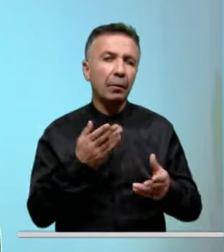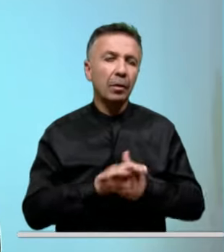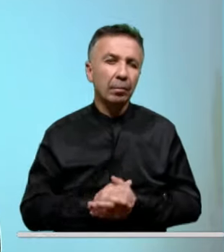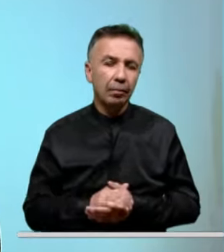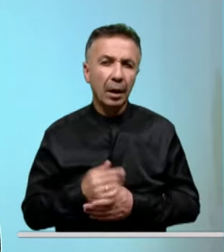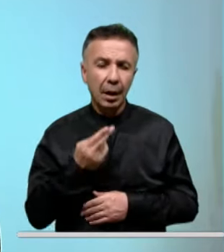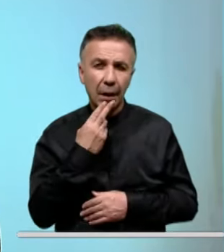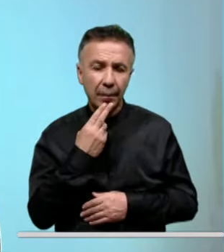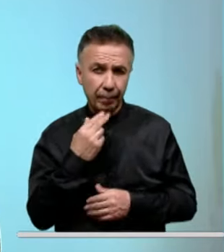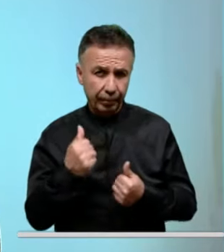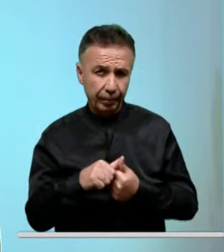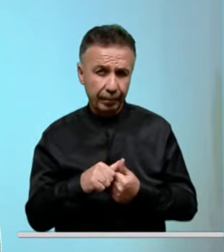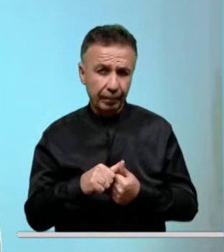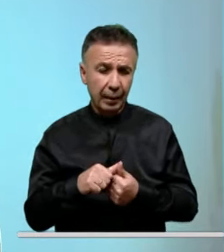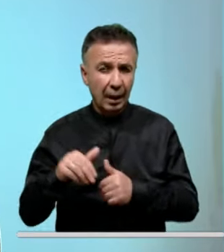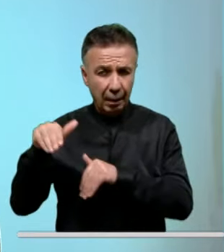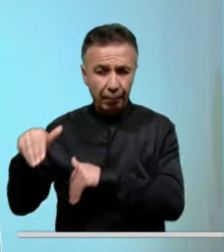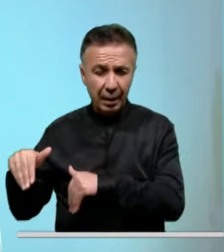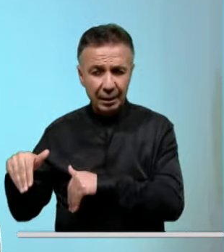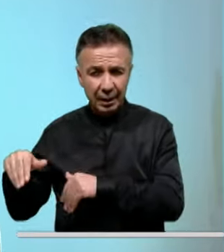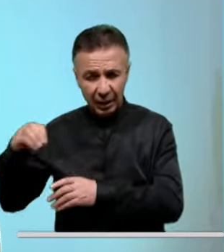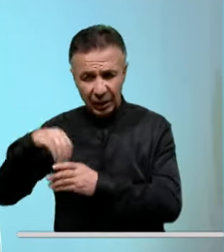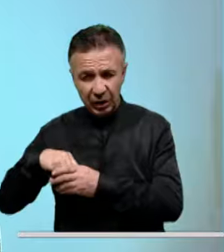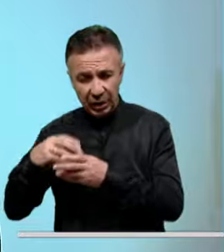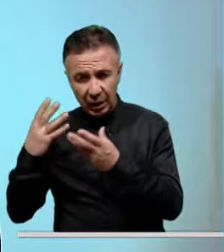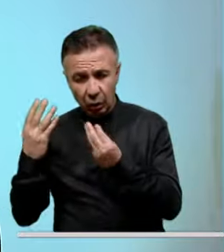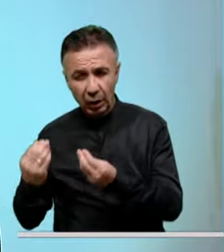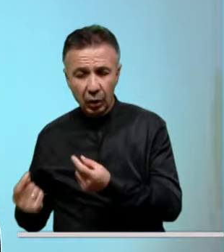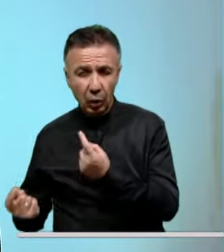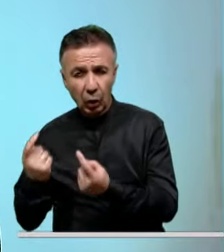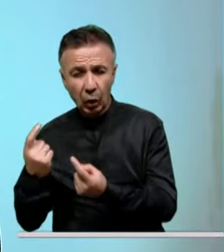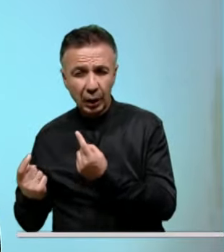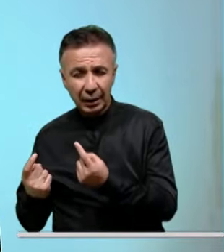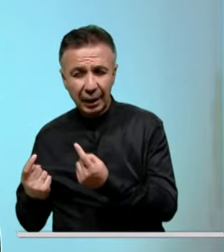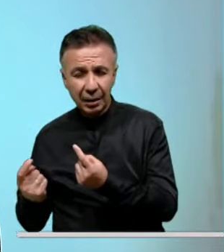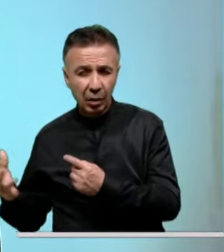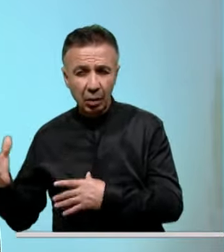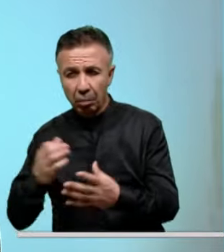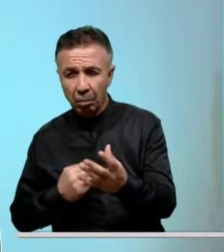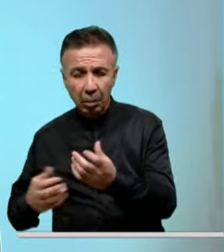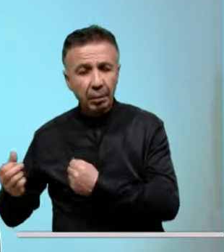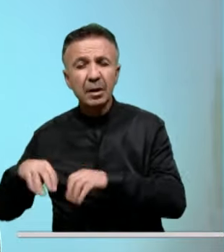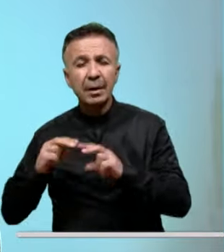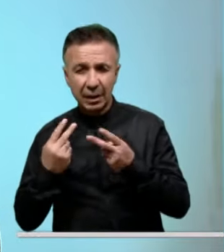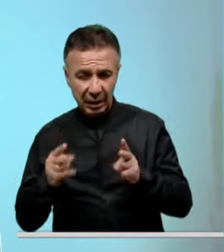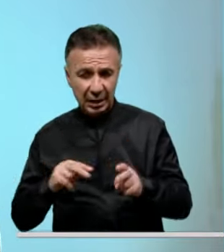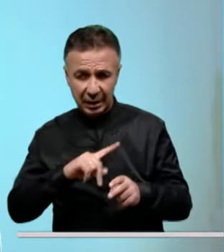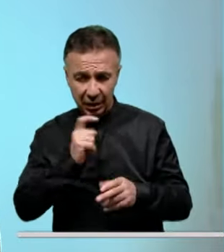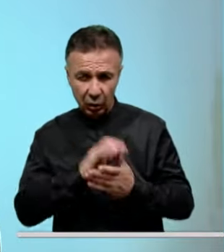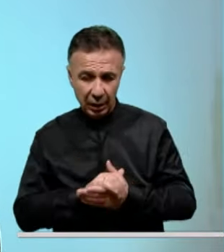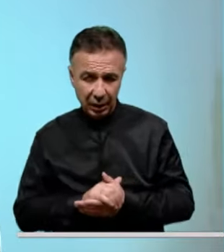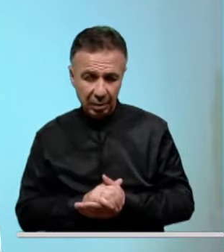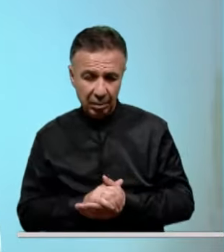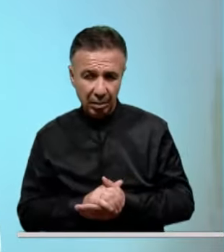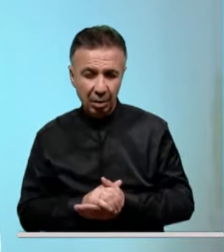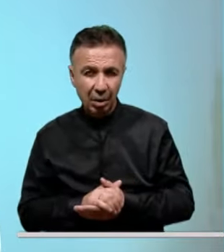hani mezarlıkta olan otlar hani biçilmese daha caizdir. Niye? Acaba diyorlar ki